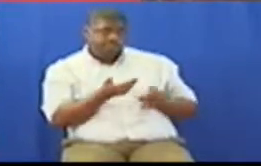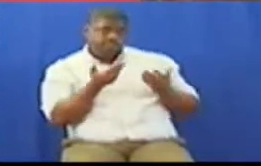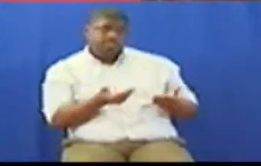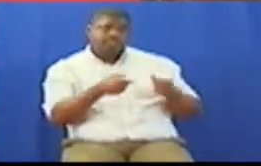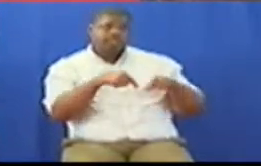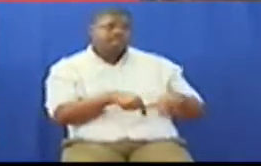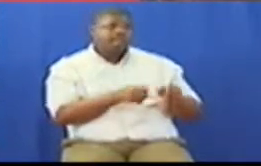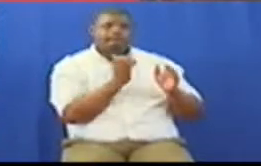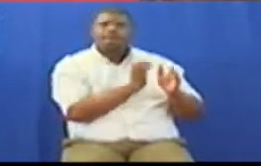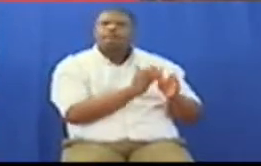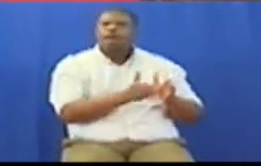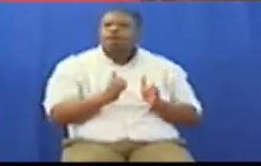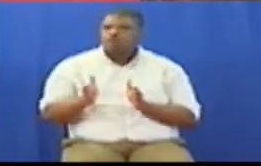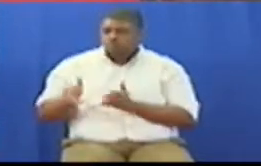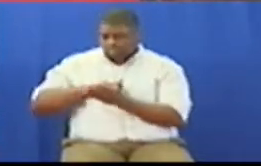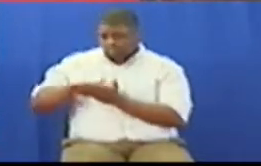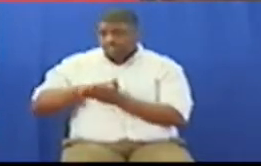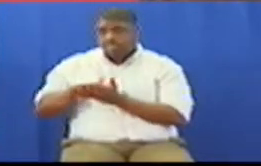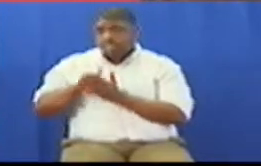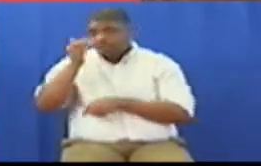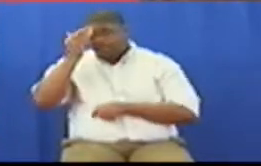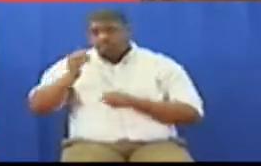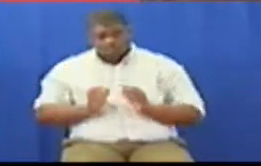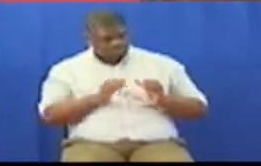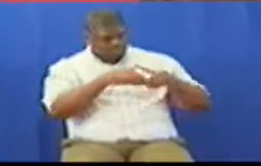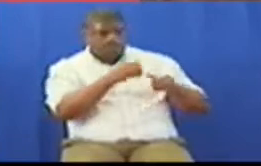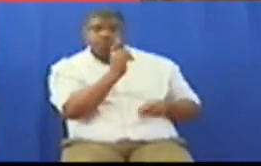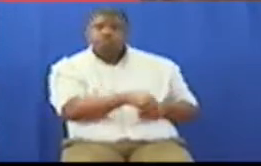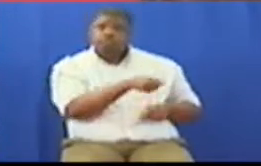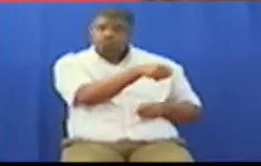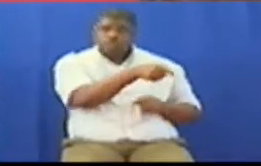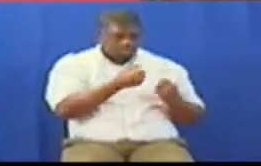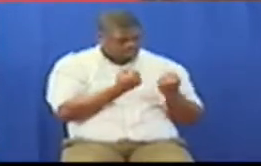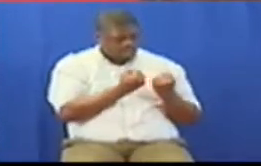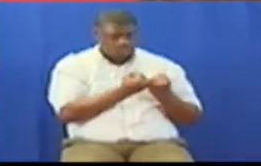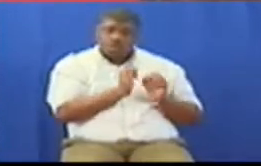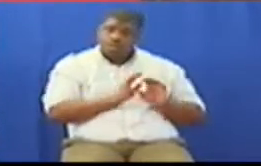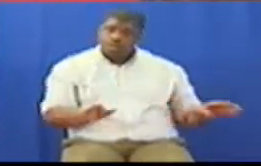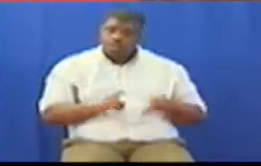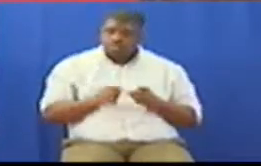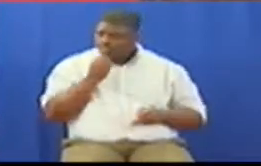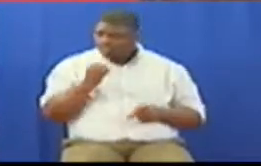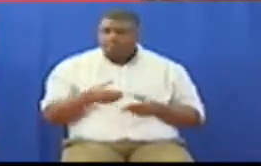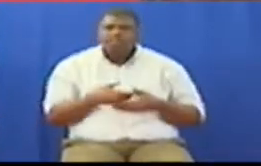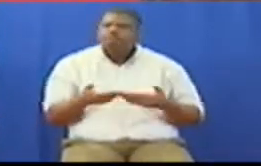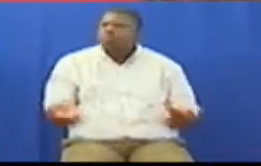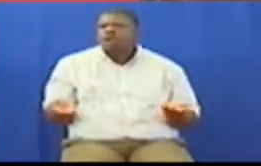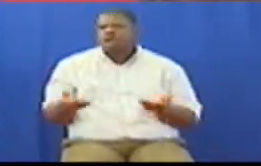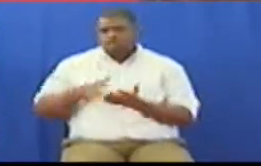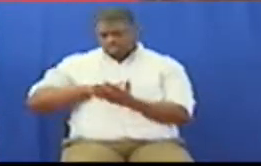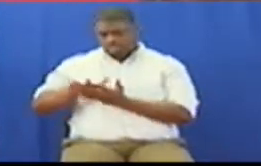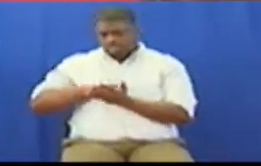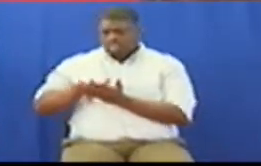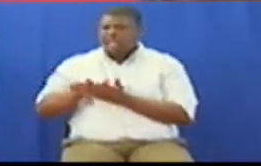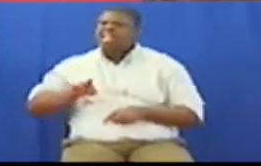ije na mpango ambao itaeleza. Najua kuna kamati ambayo imeundwa, lakini kamati haijaja na taarifa yote ambayo inaelezea ni kitu gani